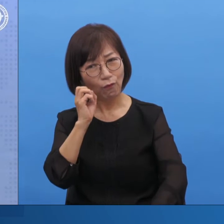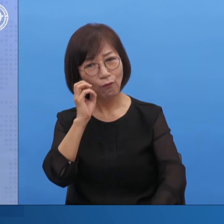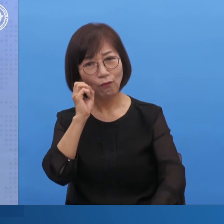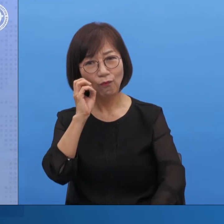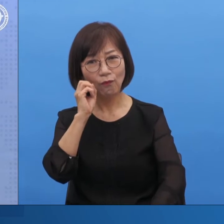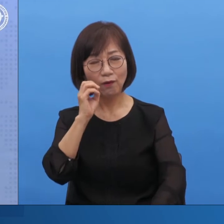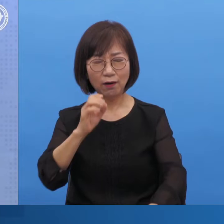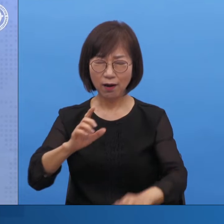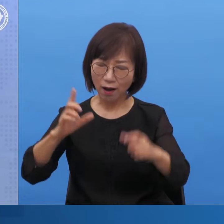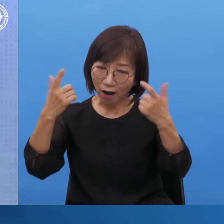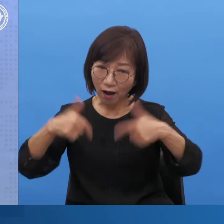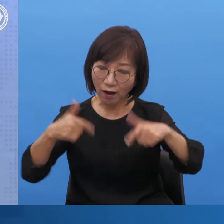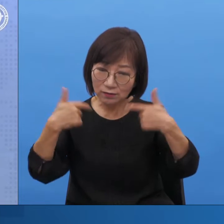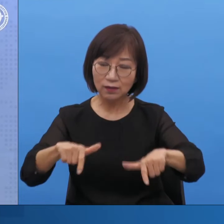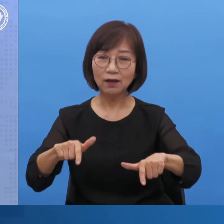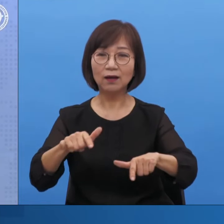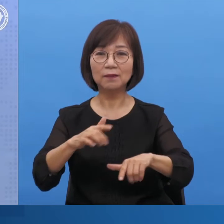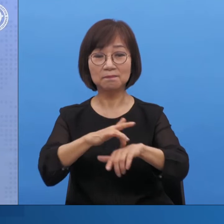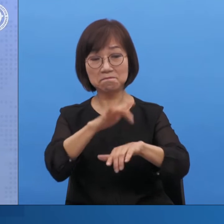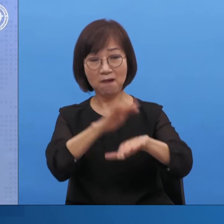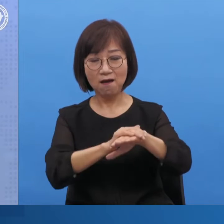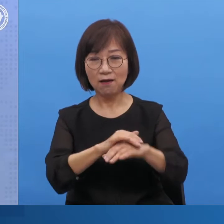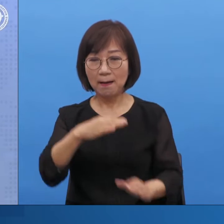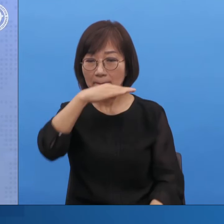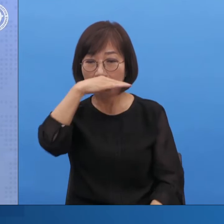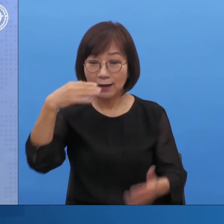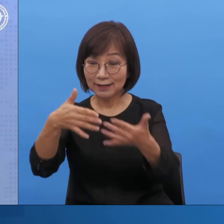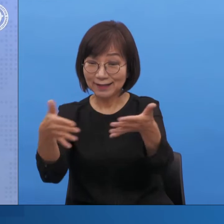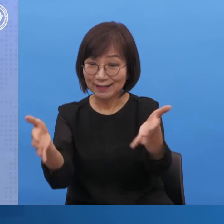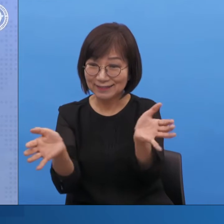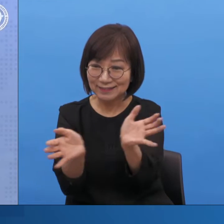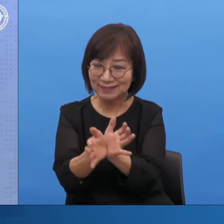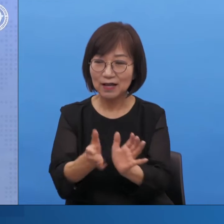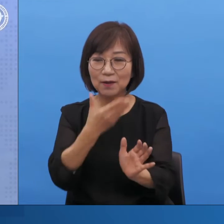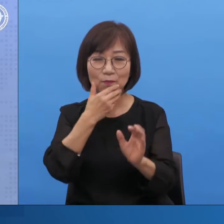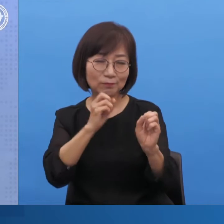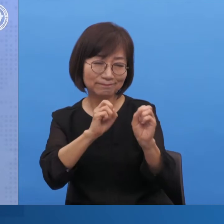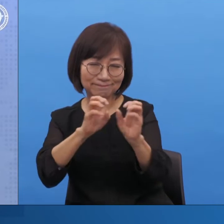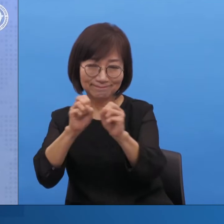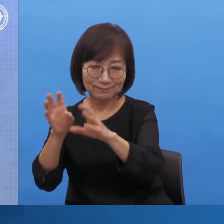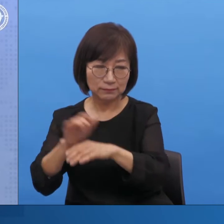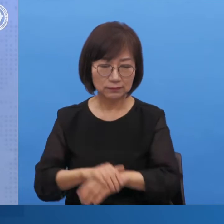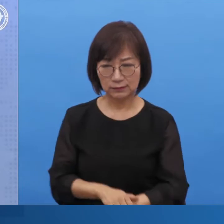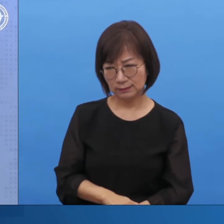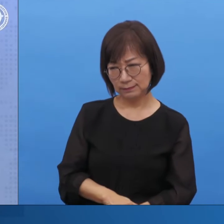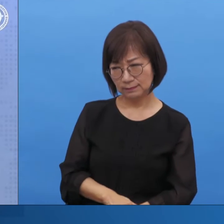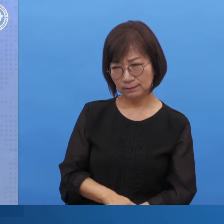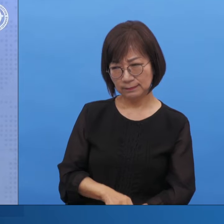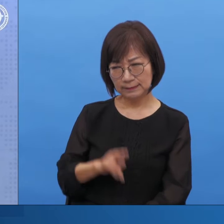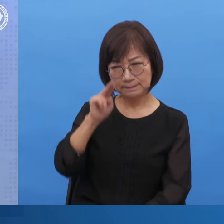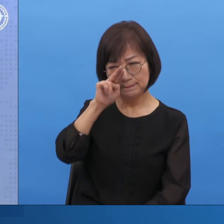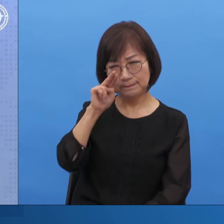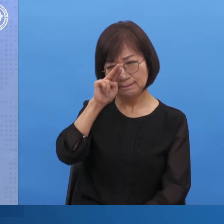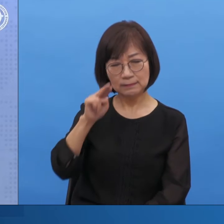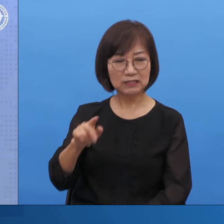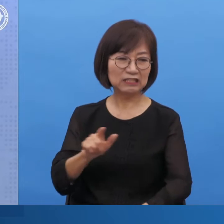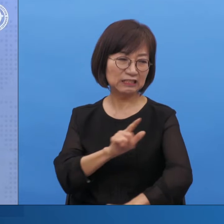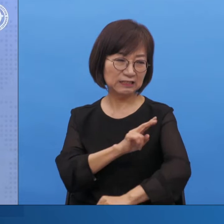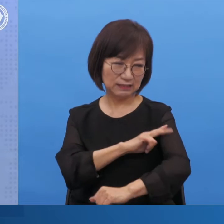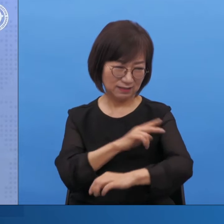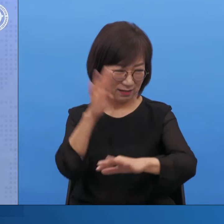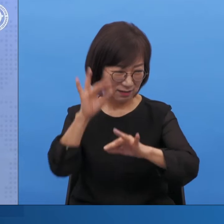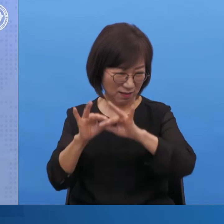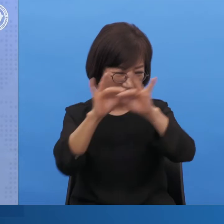happens. 발견 안 And now, without an end, 옳은 단체가 일어나서 복음운동하면 무조건 이단 만들어. if an upright organization to do world